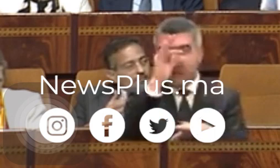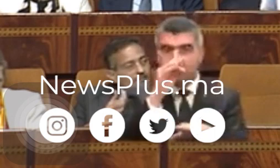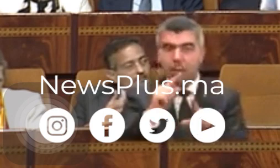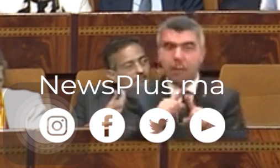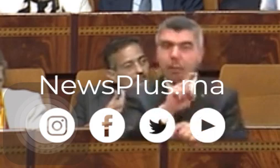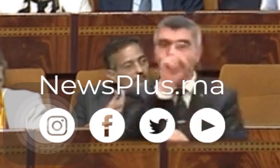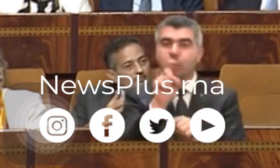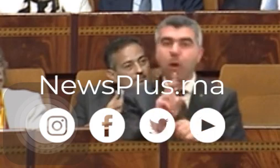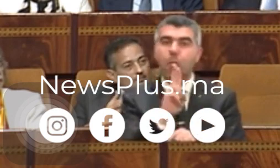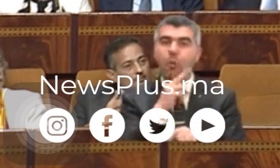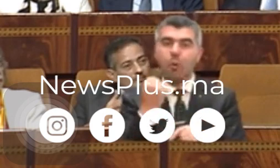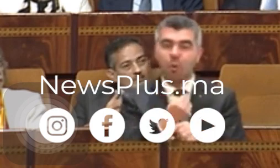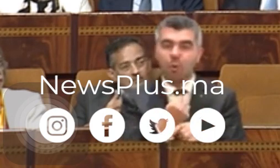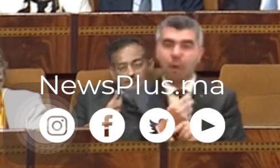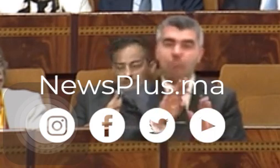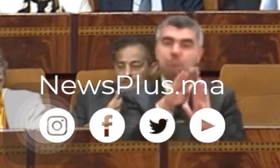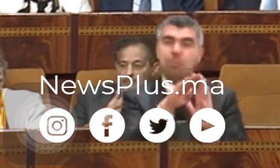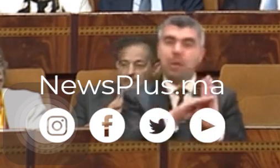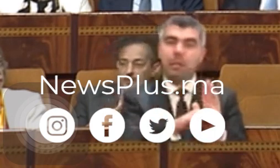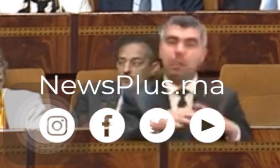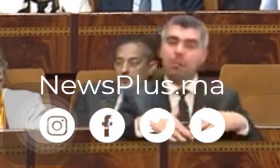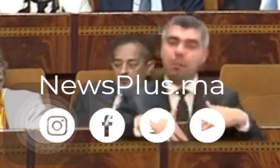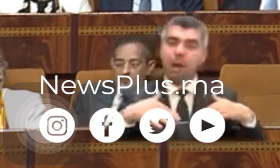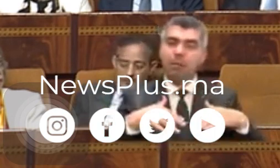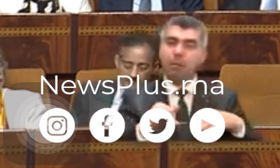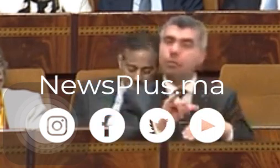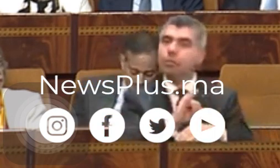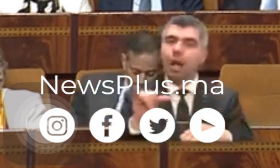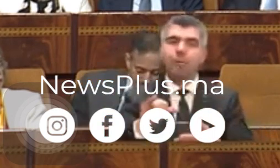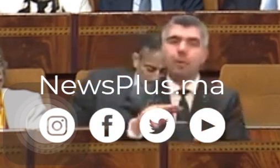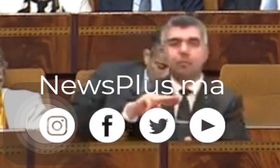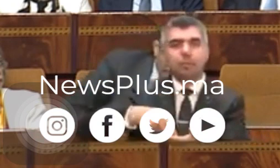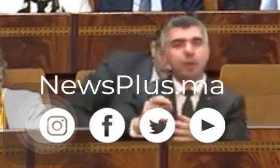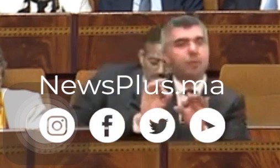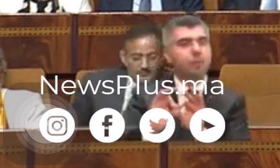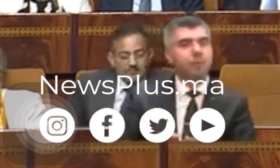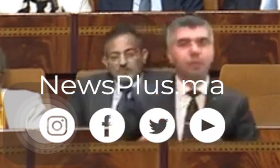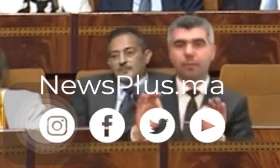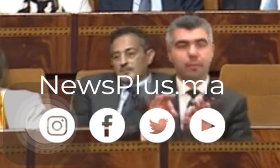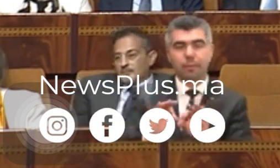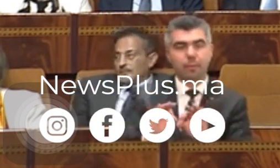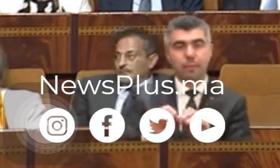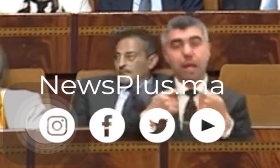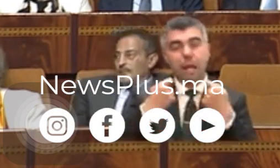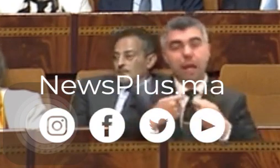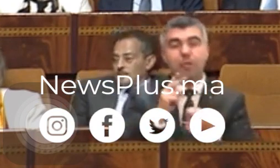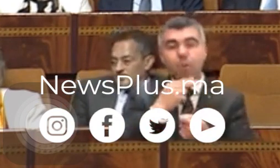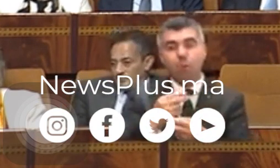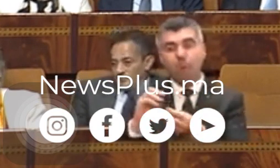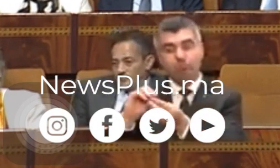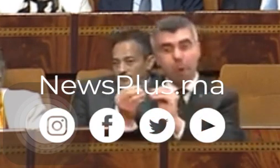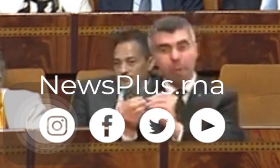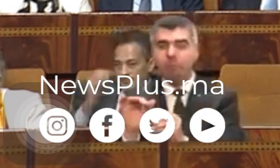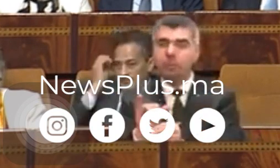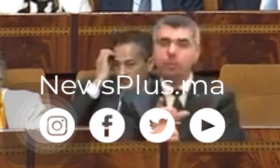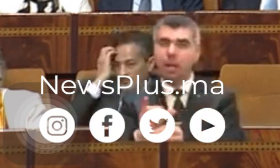المكتب هو الذي يقرر، لم يقرر جميع الفرق إذن ماشي رئيس الحكومة اللي عنده مشكل، إلا عندنا مشكل